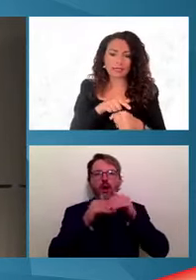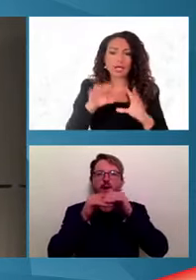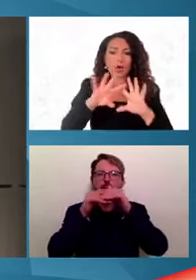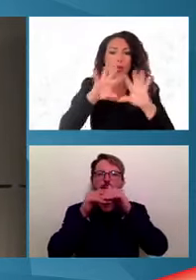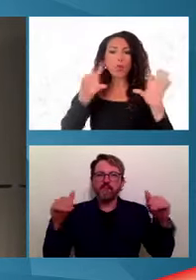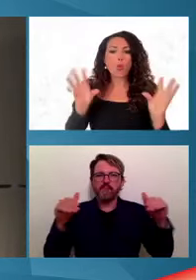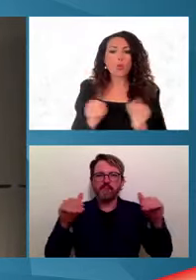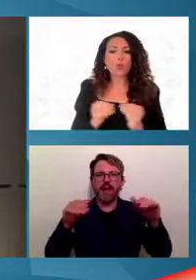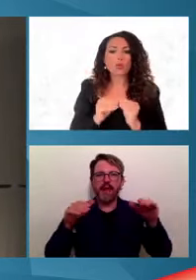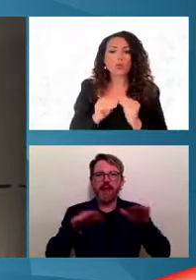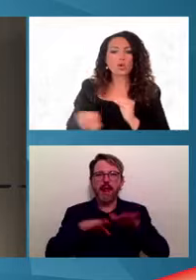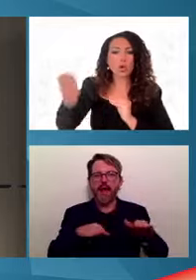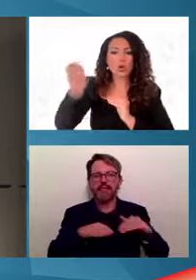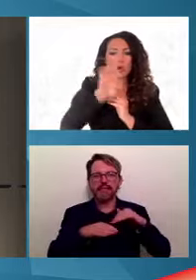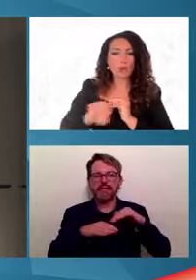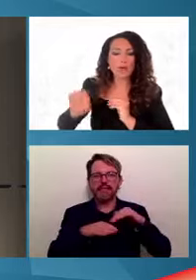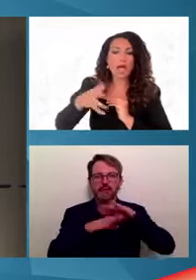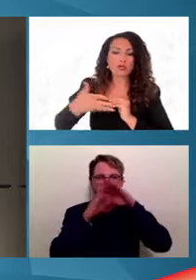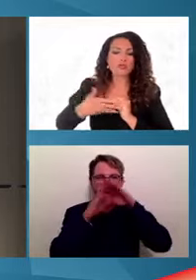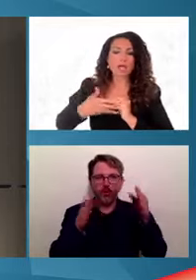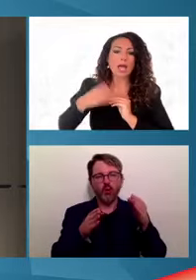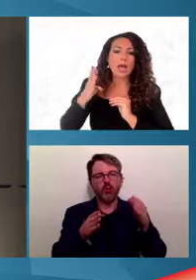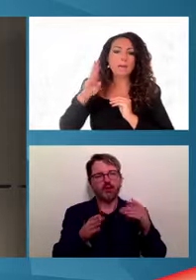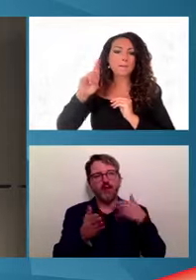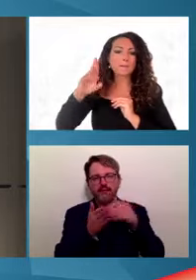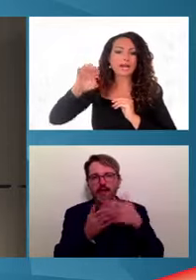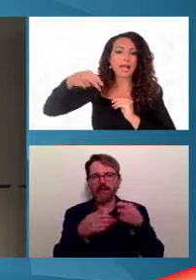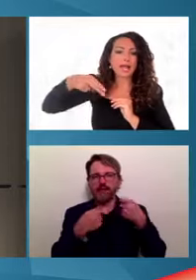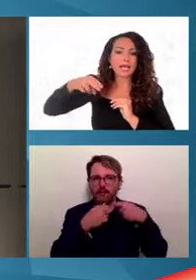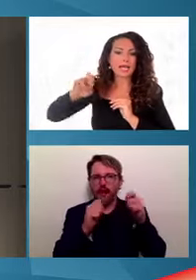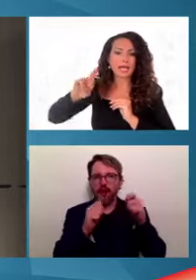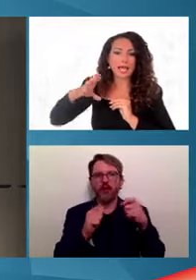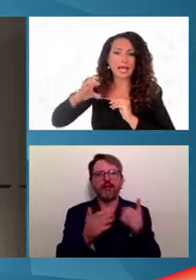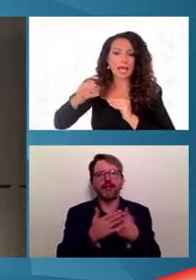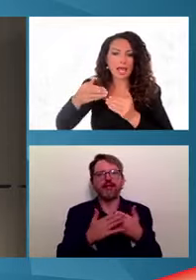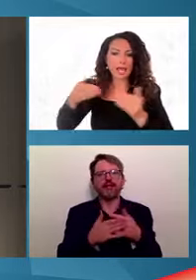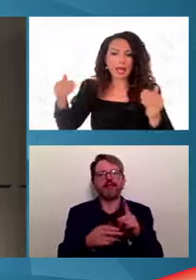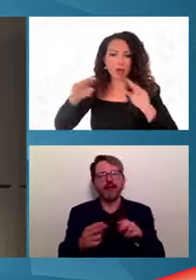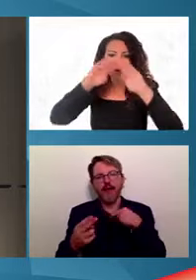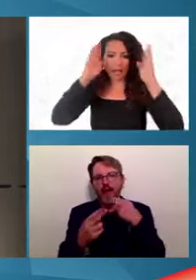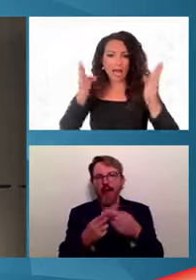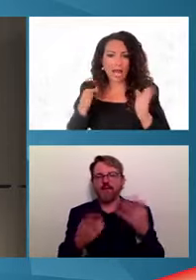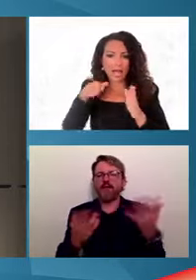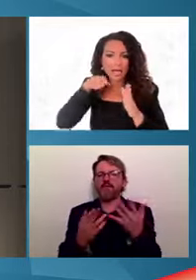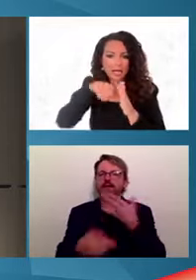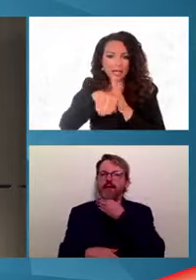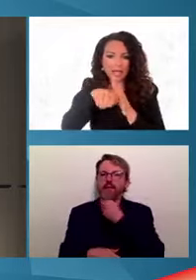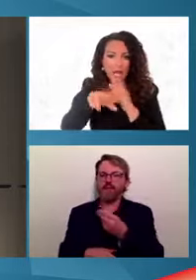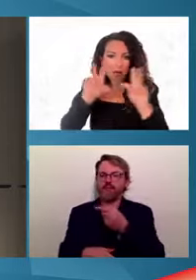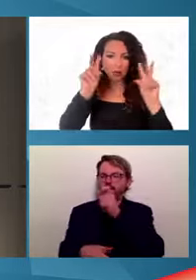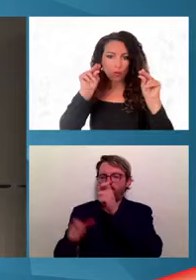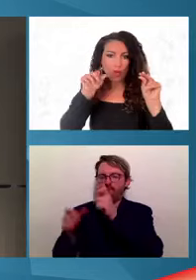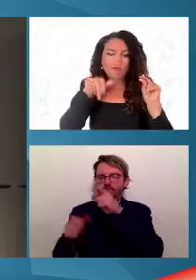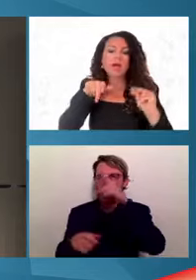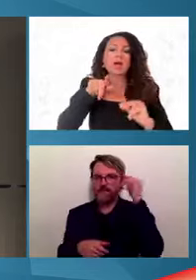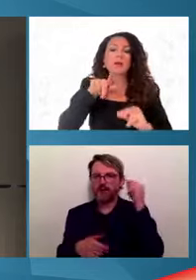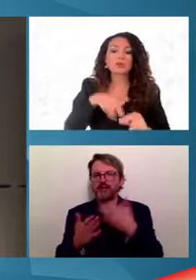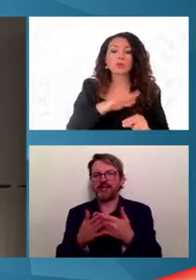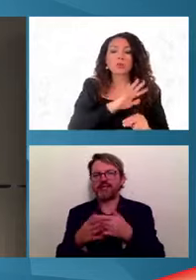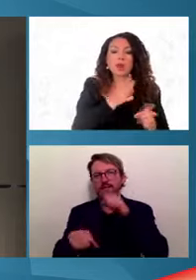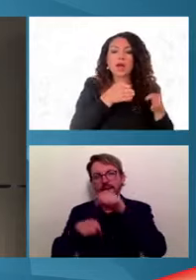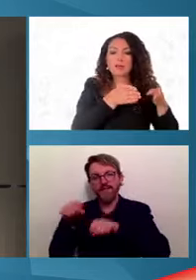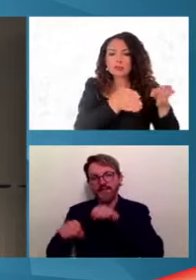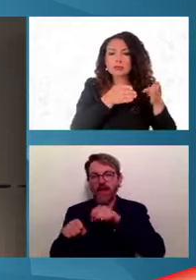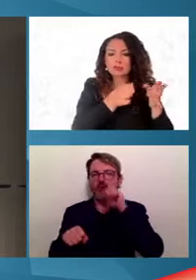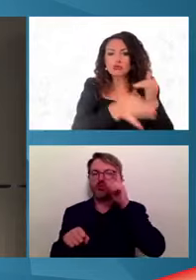eine Antwort haben auf die Mobilitätsbedürfnisse der Menschen. Und da wird das Fahrrad und der Zug eine wesentliche Rolle